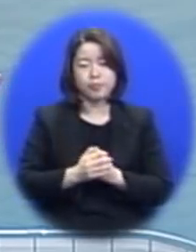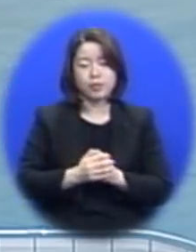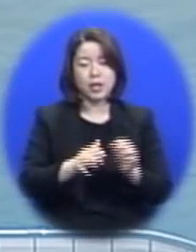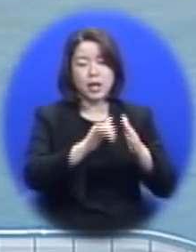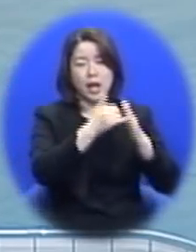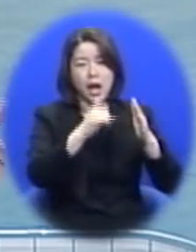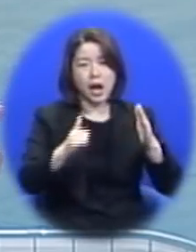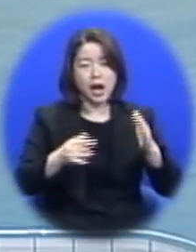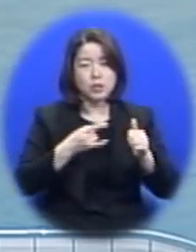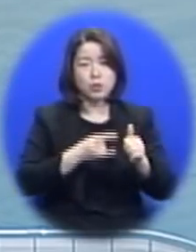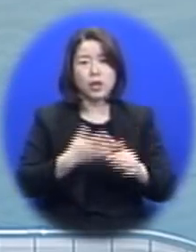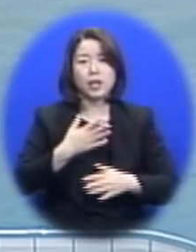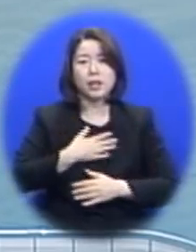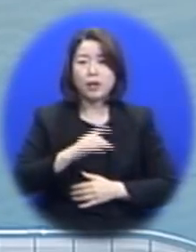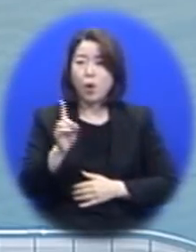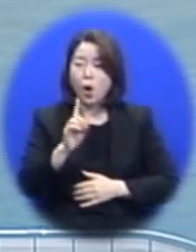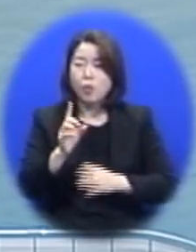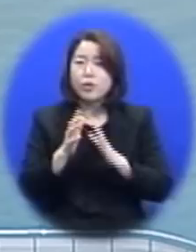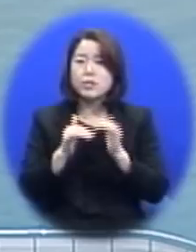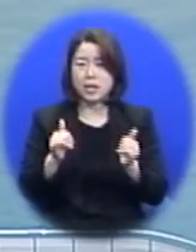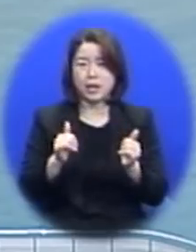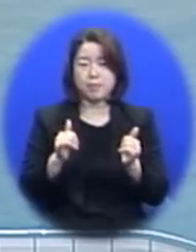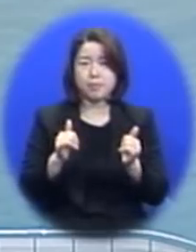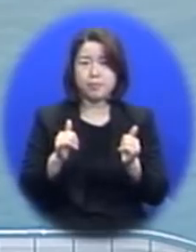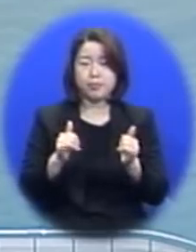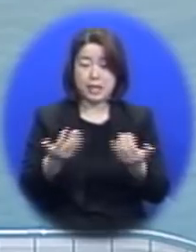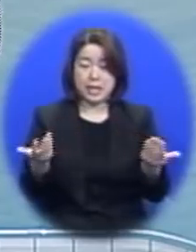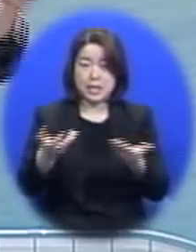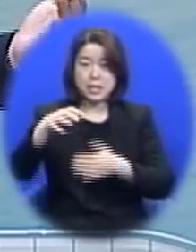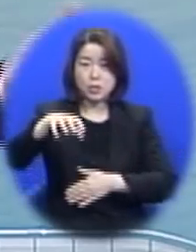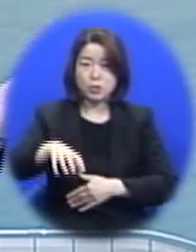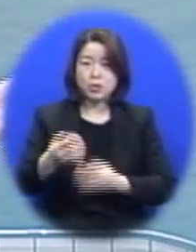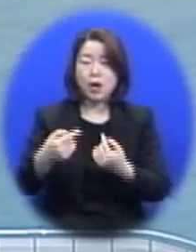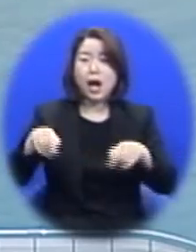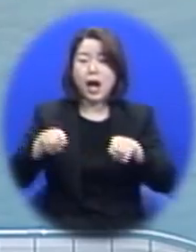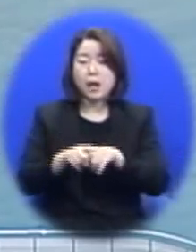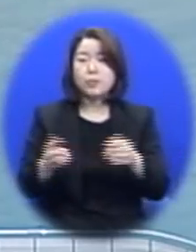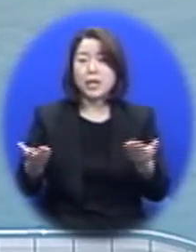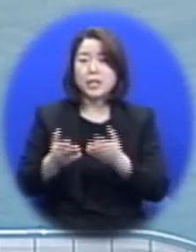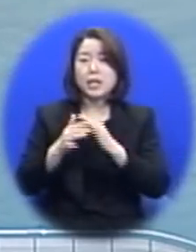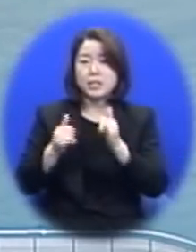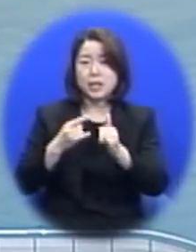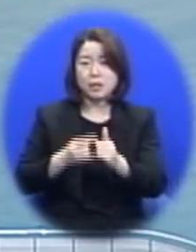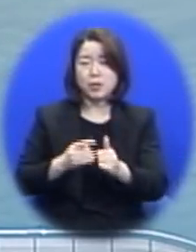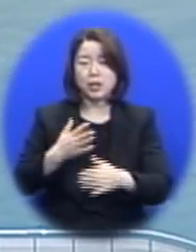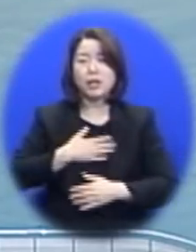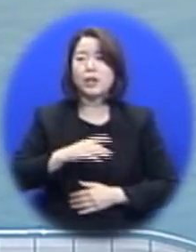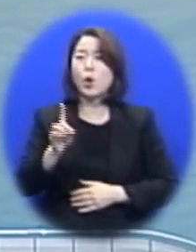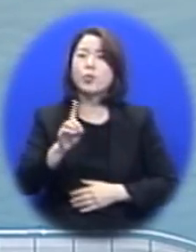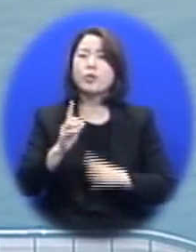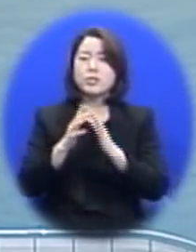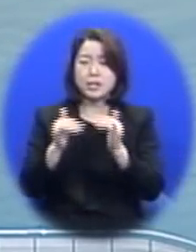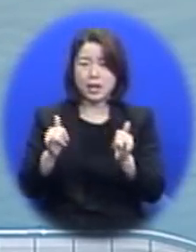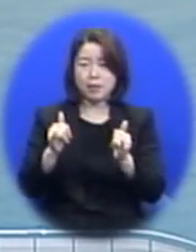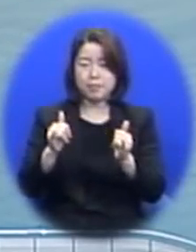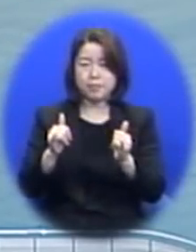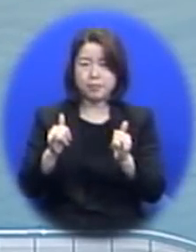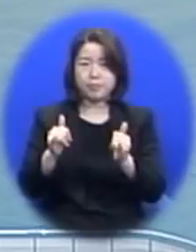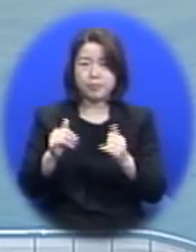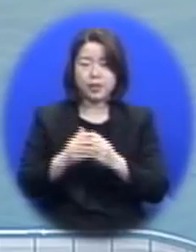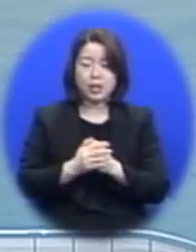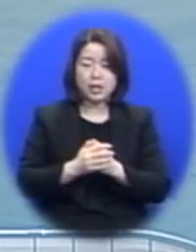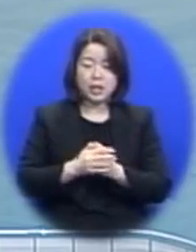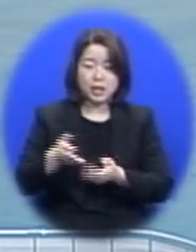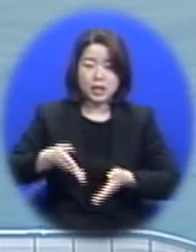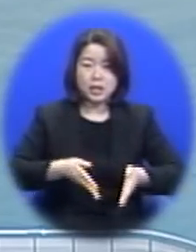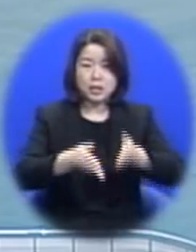가족들에게 나는 진짜 어떤 사람이며 일터에서 함께 일하는 사람에게 나는 어떤 사람이며 그저